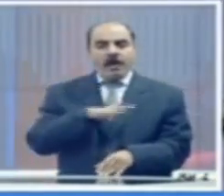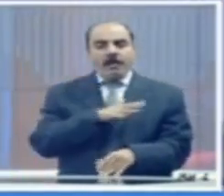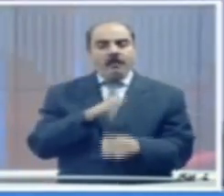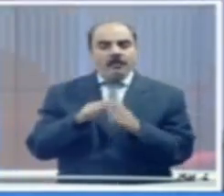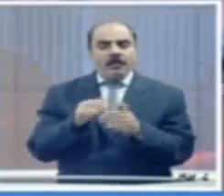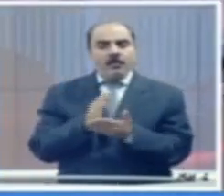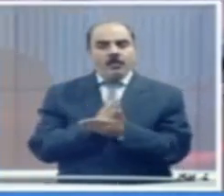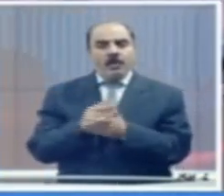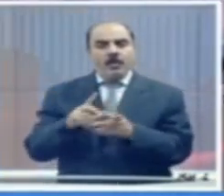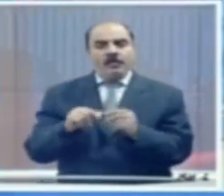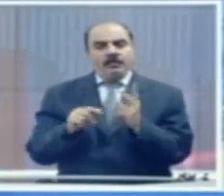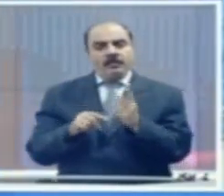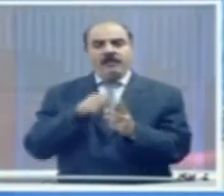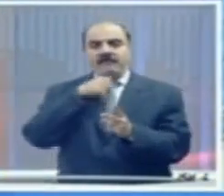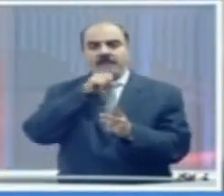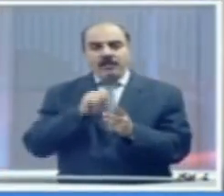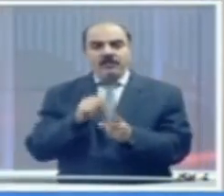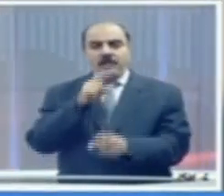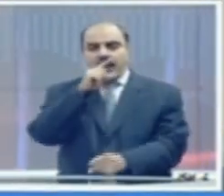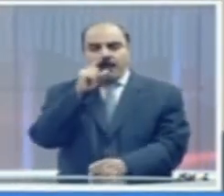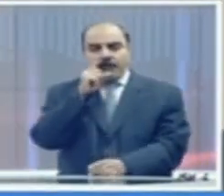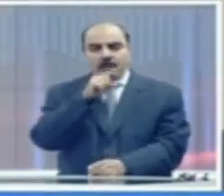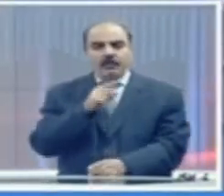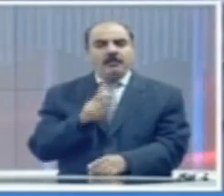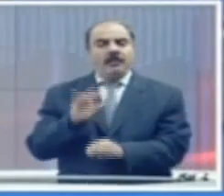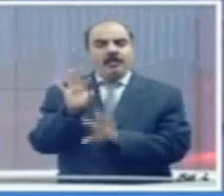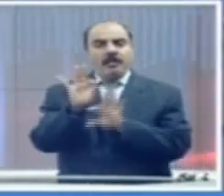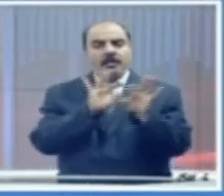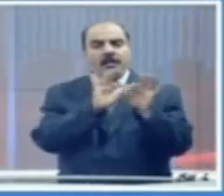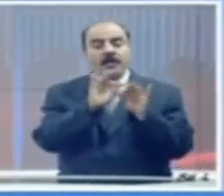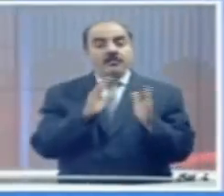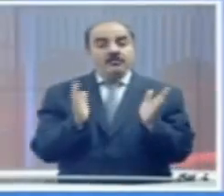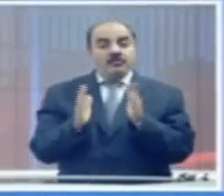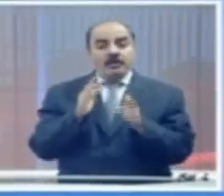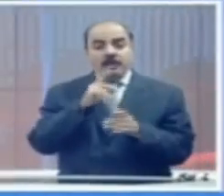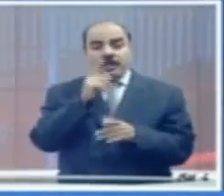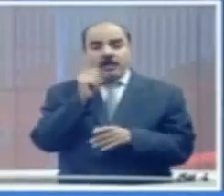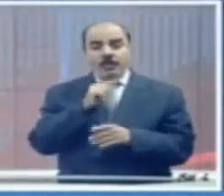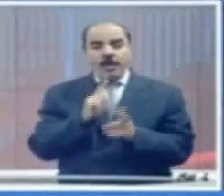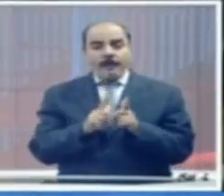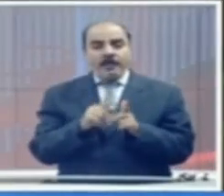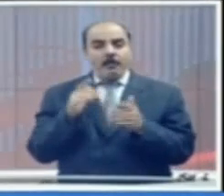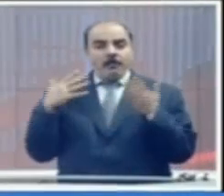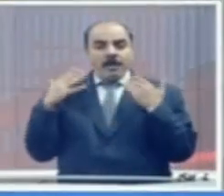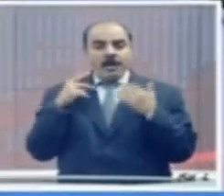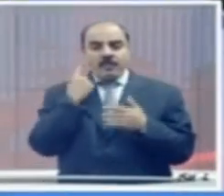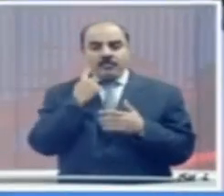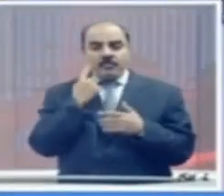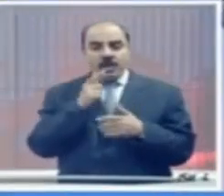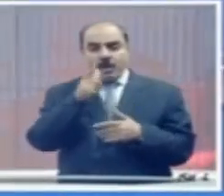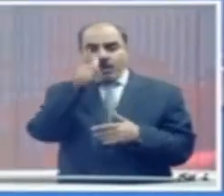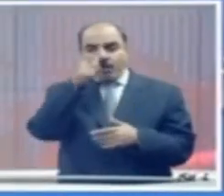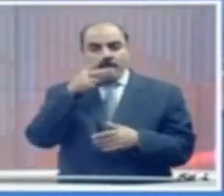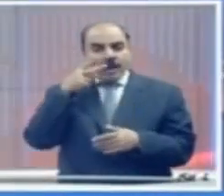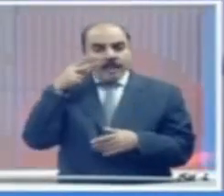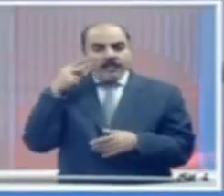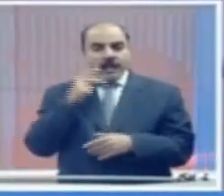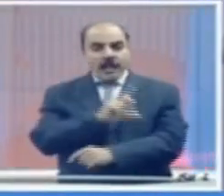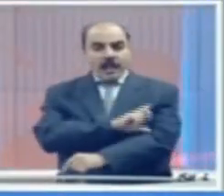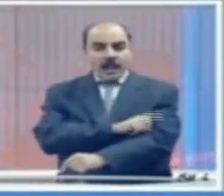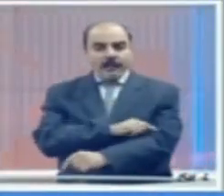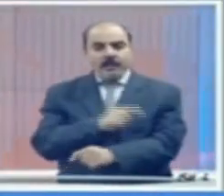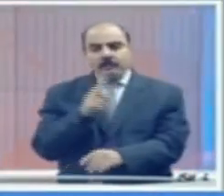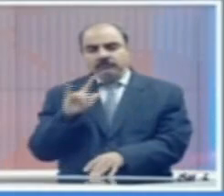والبحرية المصرية واليونانية والقبرصية والفرنسية والإماراتية، وكل من السعودية والولايات المتحدة